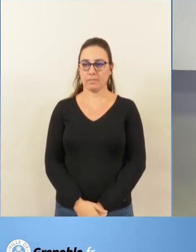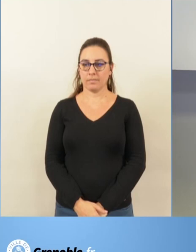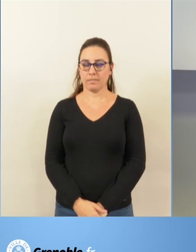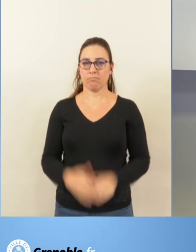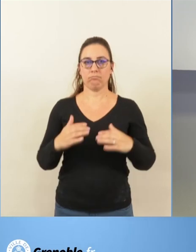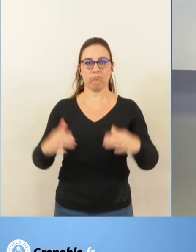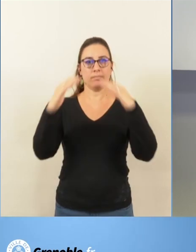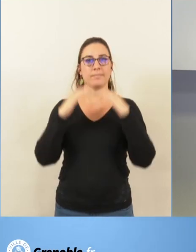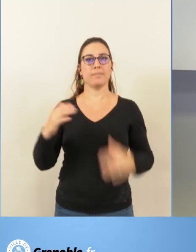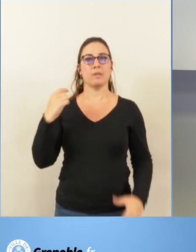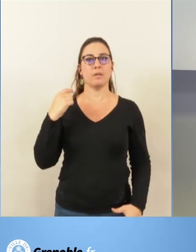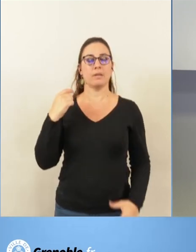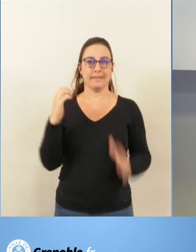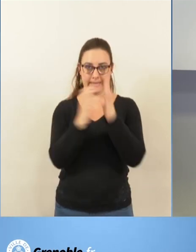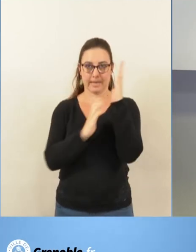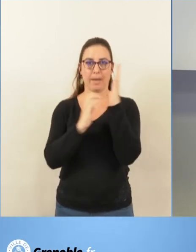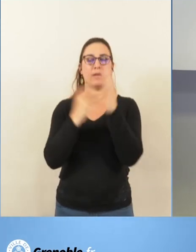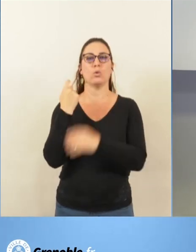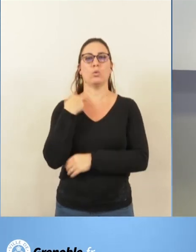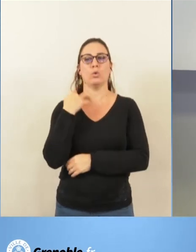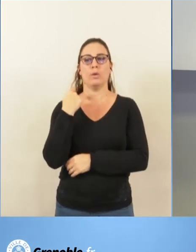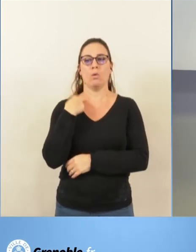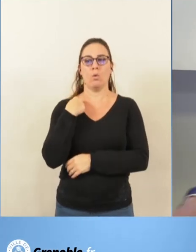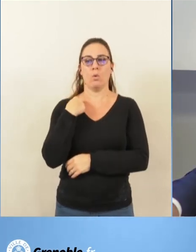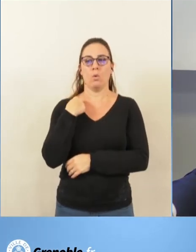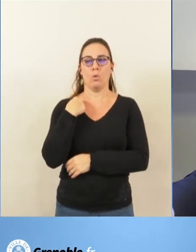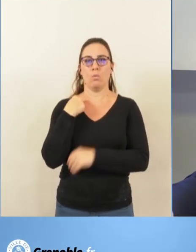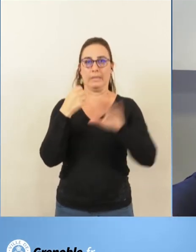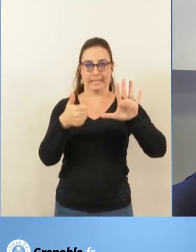délibération numéro 6